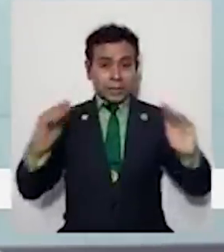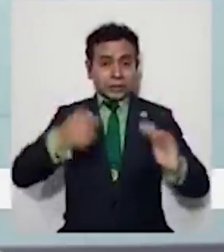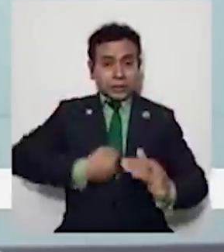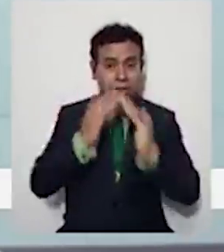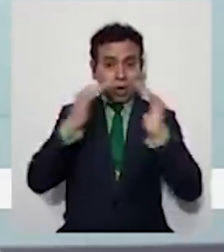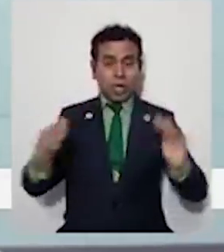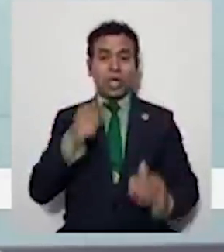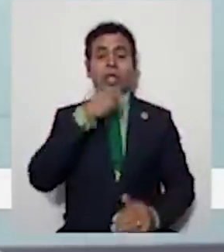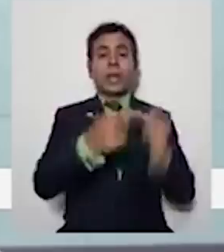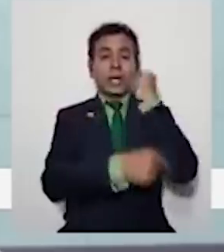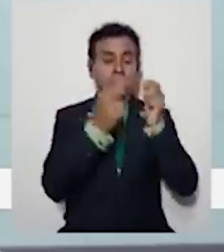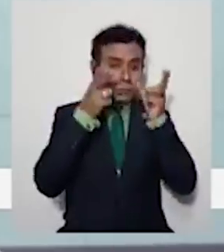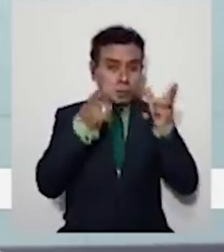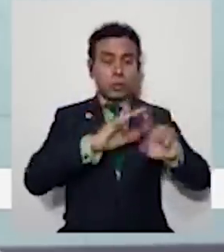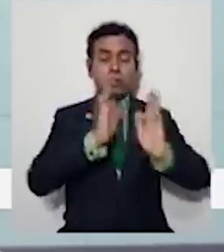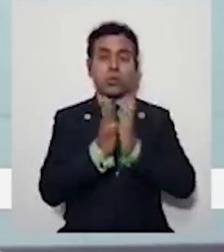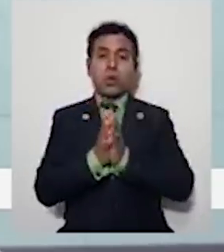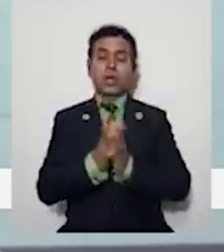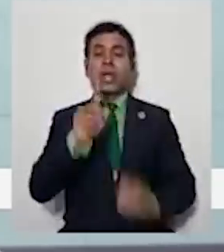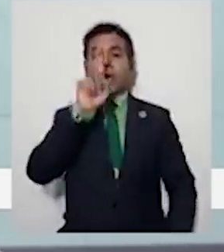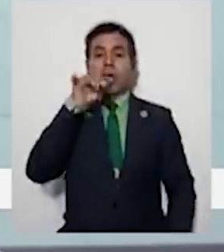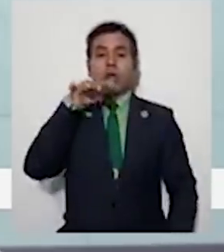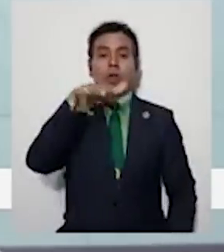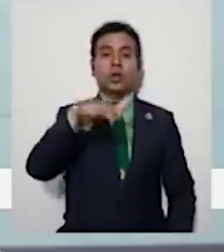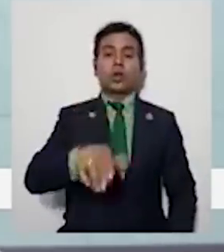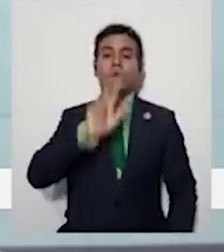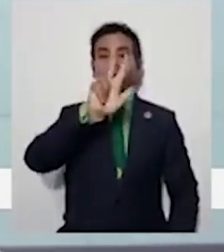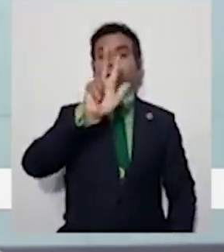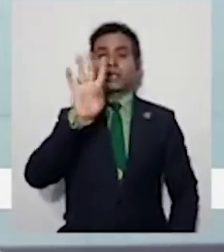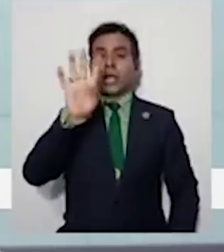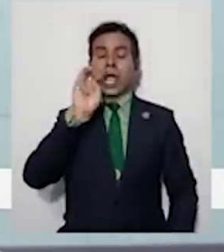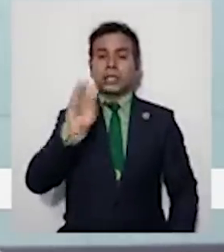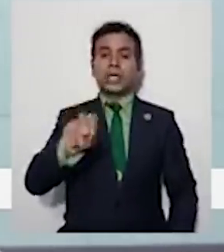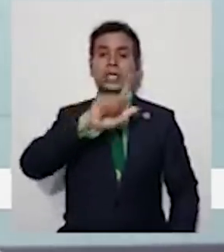1,84,793 জন, এবং 24 ঘন্টায় ছাড় পেয়েছেন